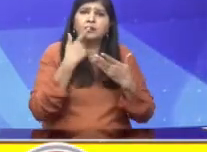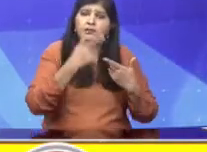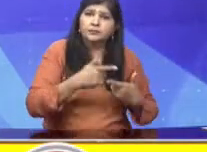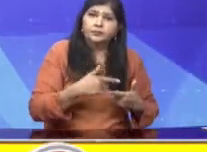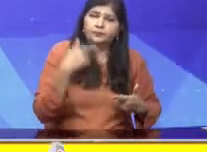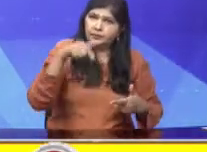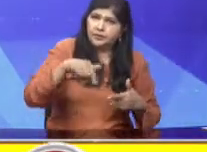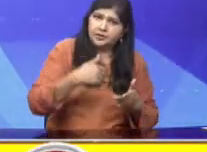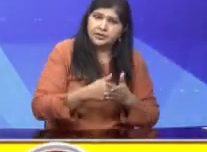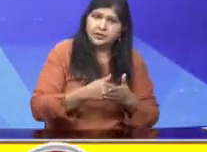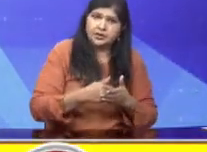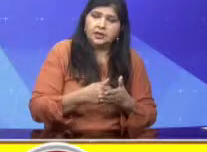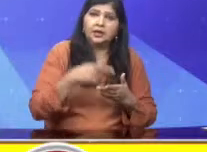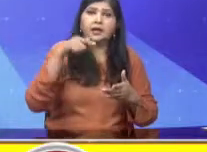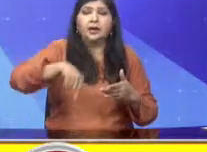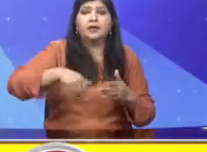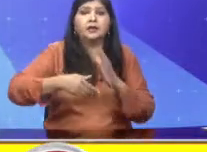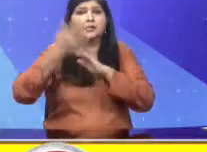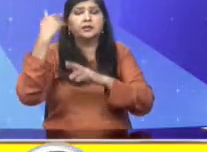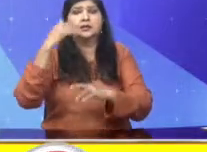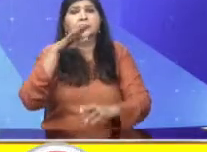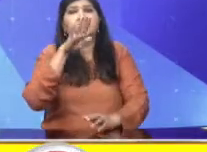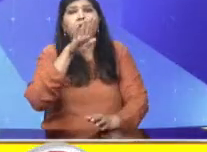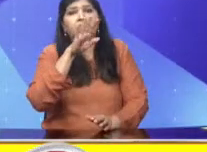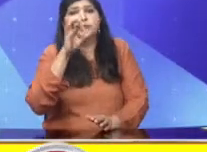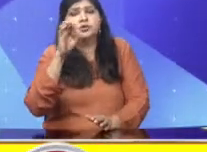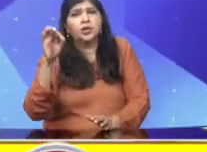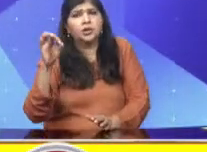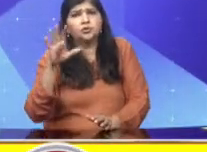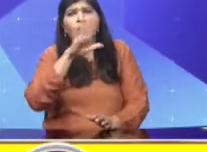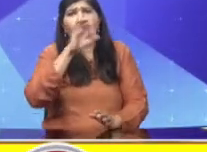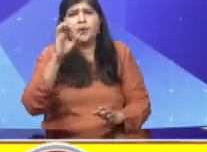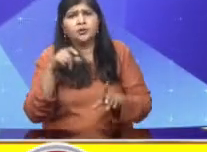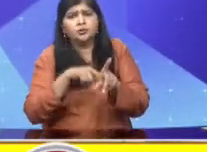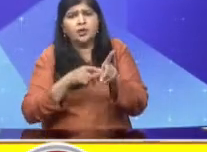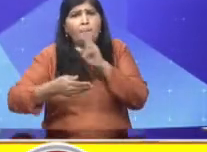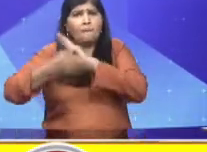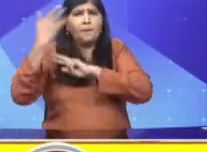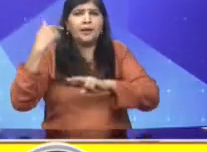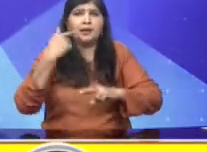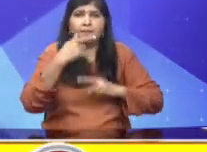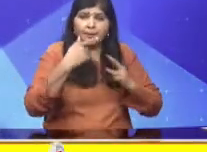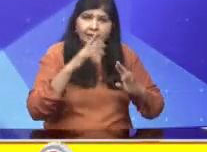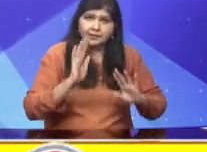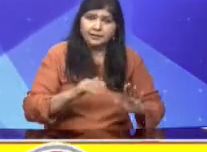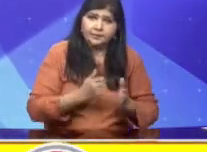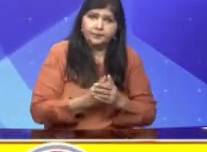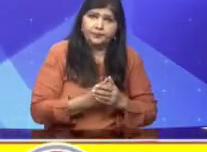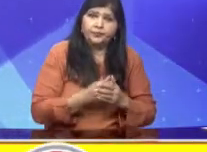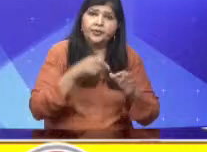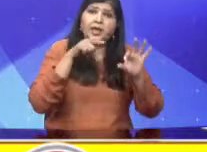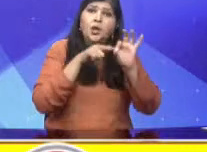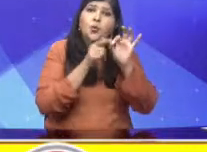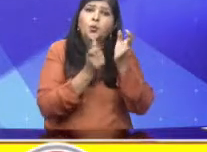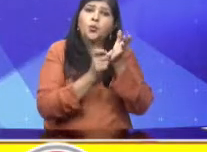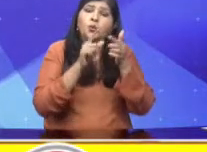दरसल ये आज से 400-500 साल पहले की बात है।